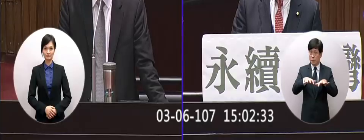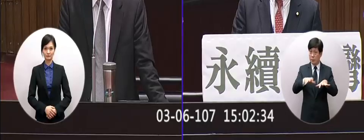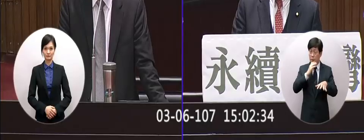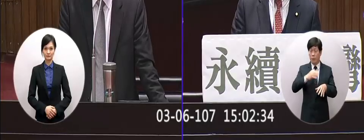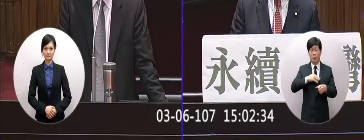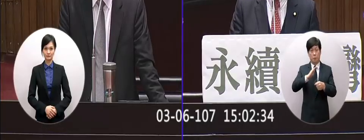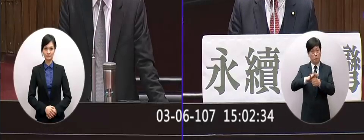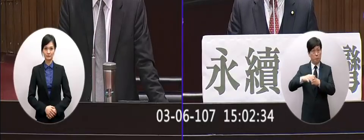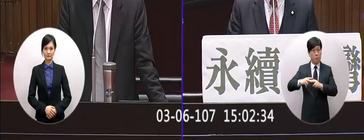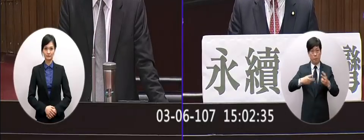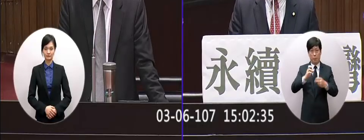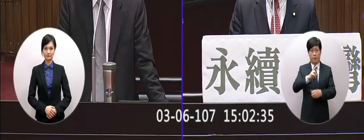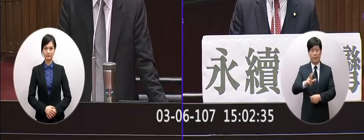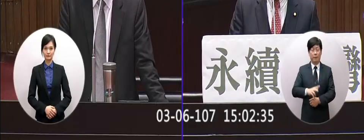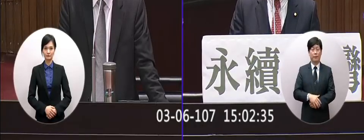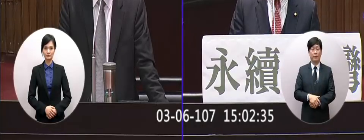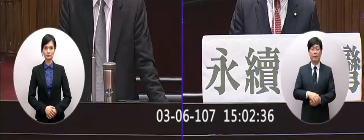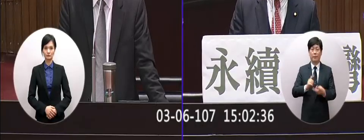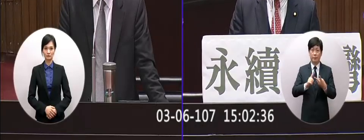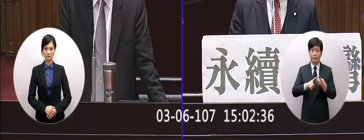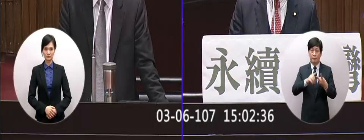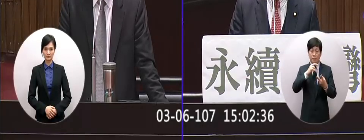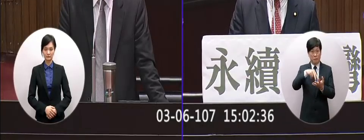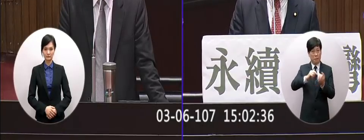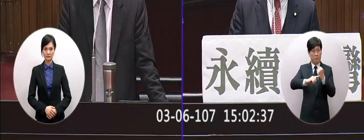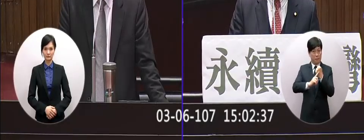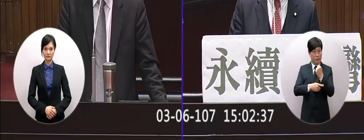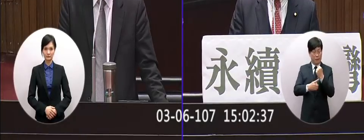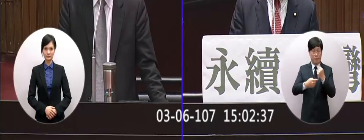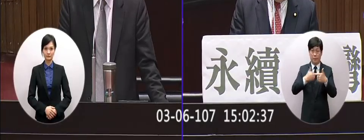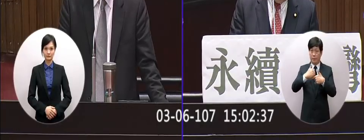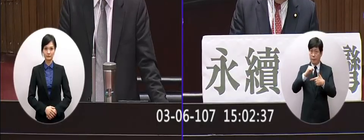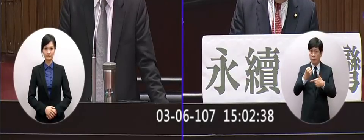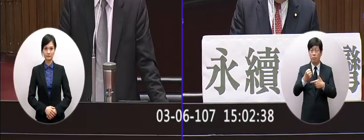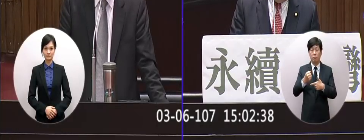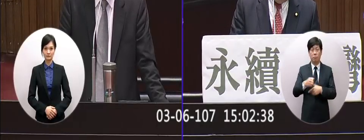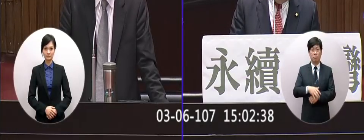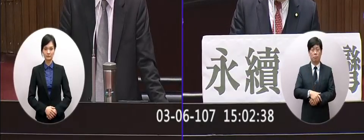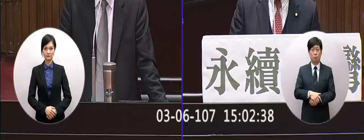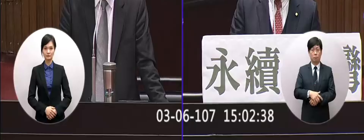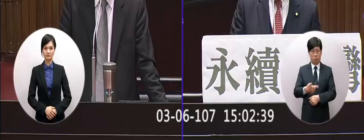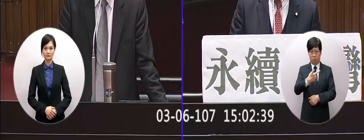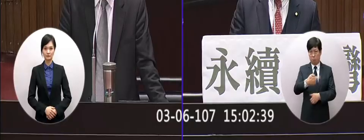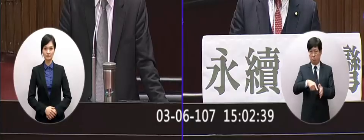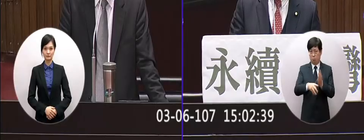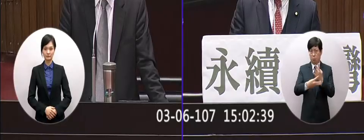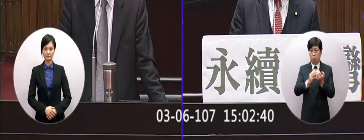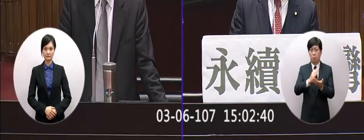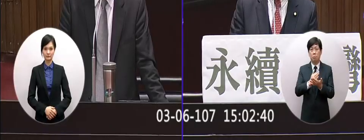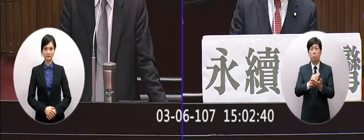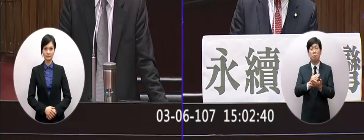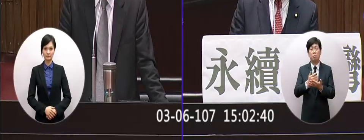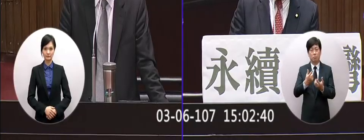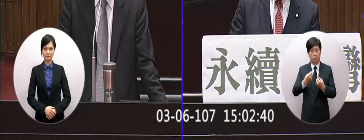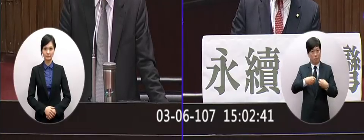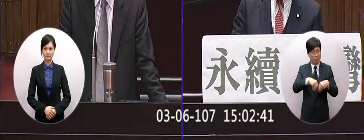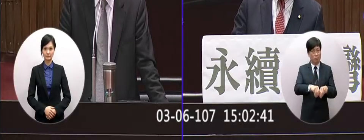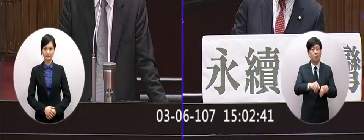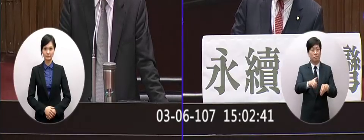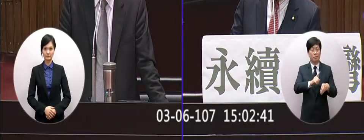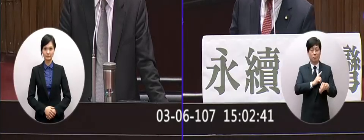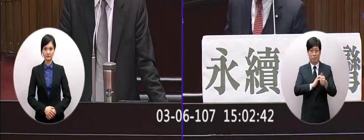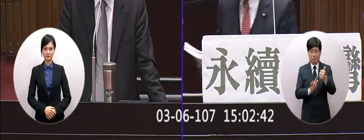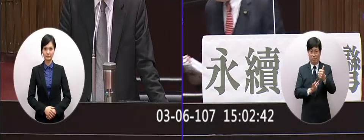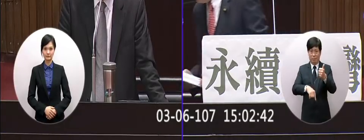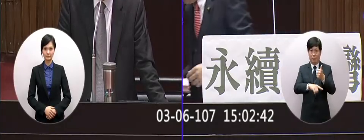补强方式，那还有就是立法的一些建议。这是一个很专业的书籍，所以也送给你的执